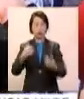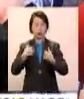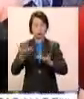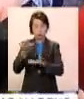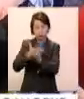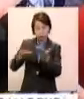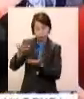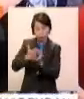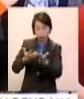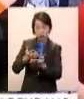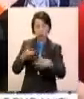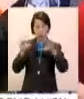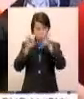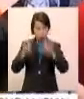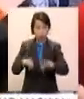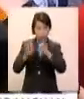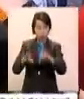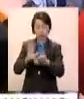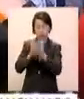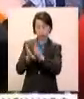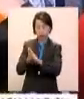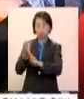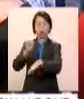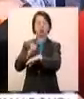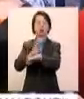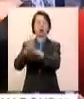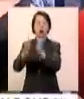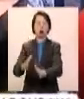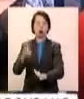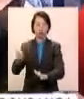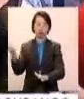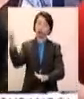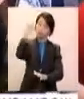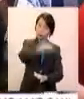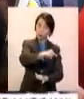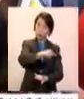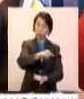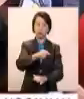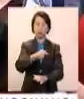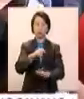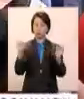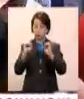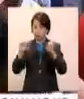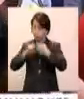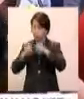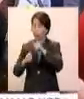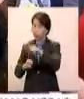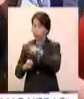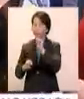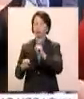saringan juga, ujian untuk menjadi lay counselor ni, dia kena setiri lah, kena dia tak ada lah masalah kan.